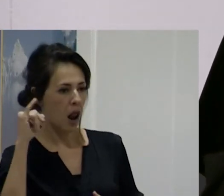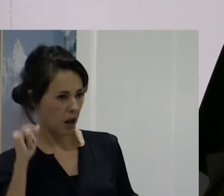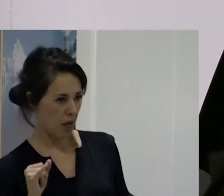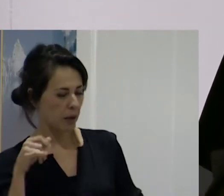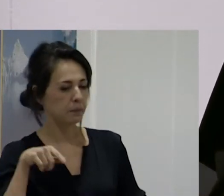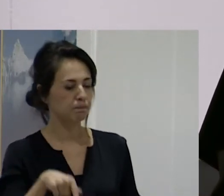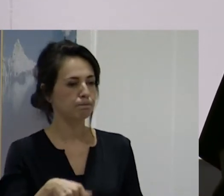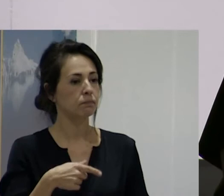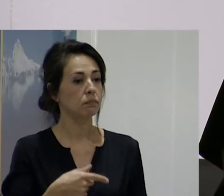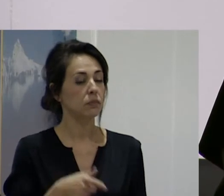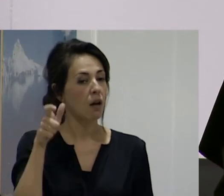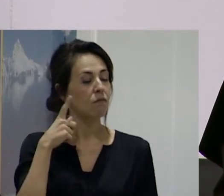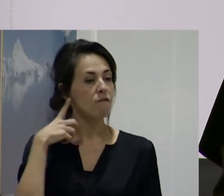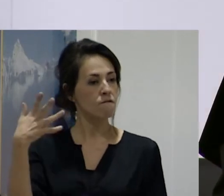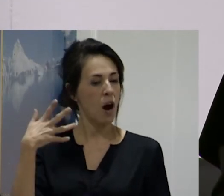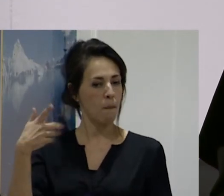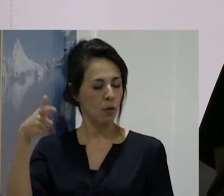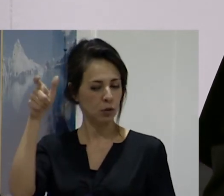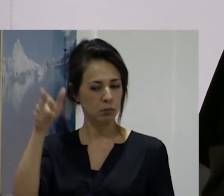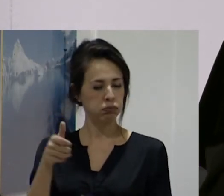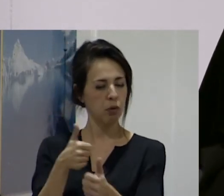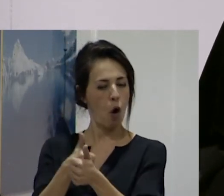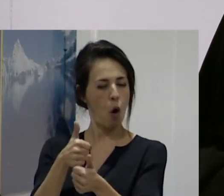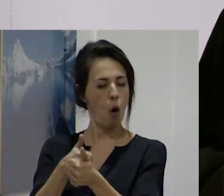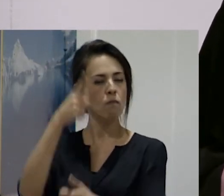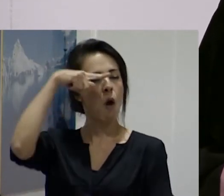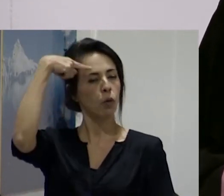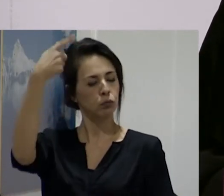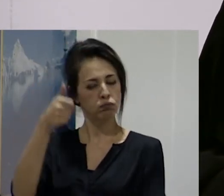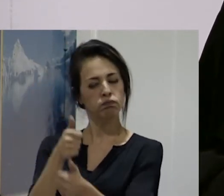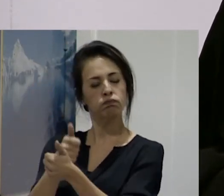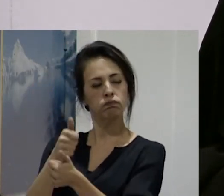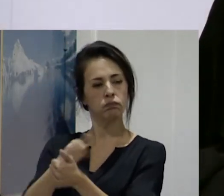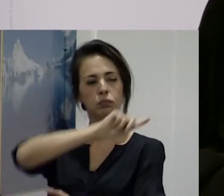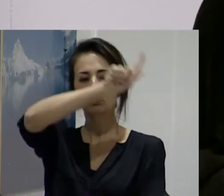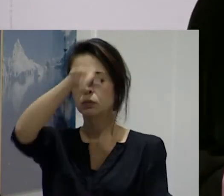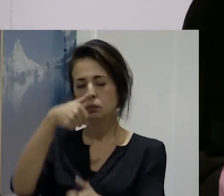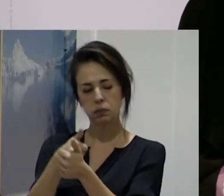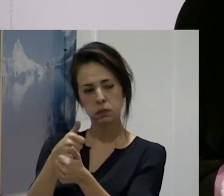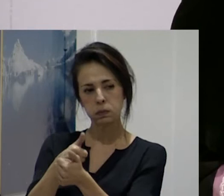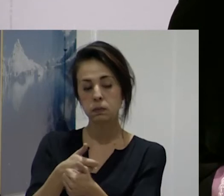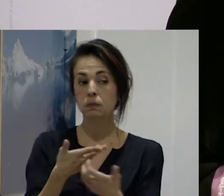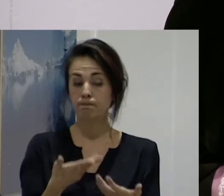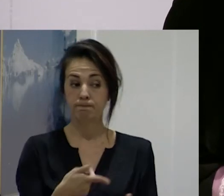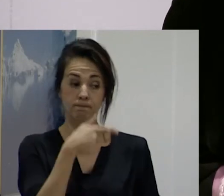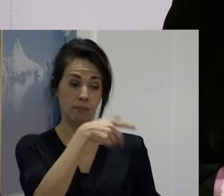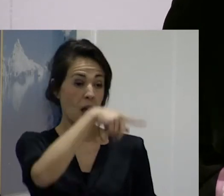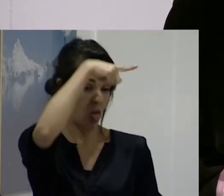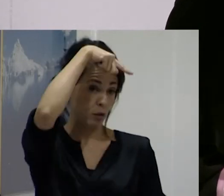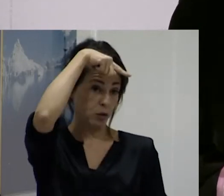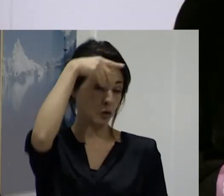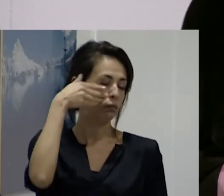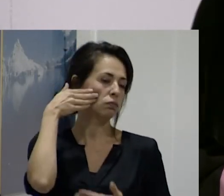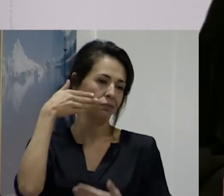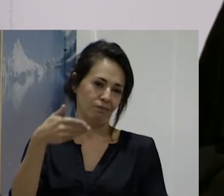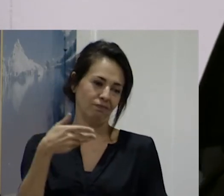Arcadi, referent cultural i cívic, per a tots nosaltres, exemple com el nou doctor honoris causa que avui